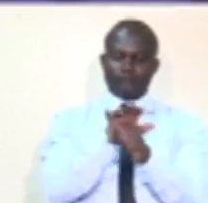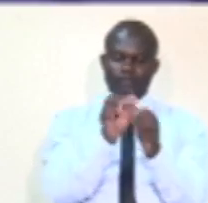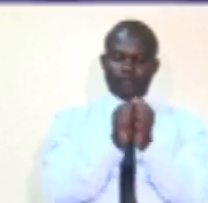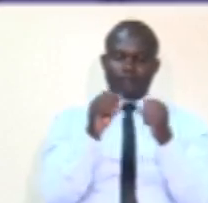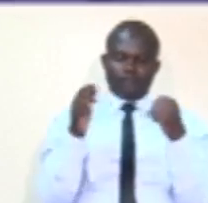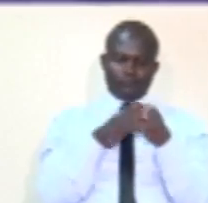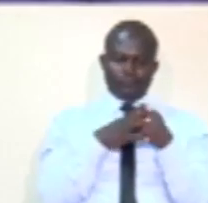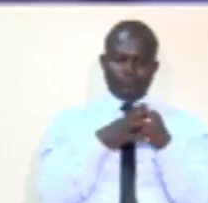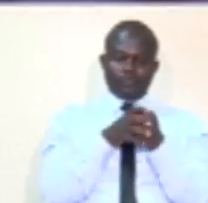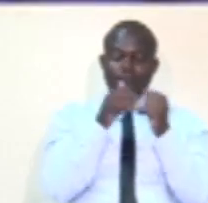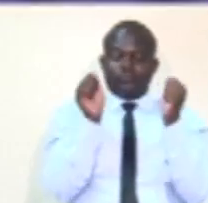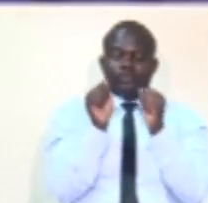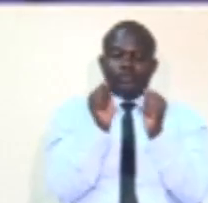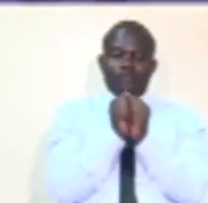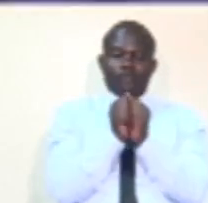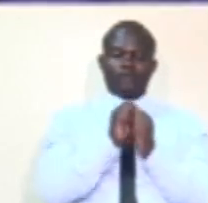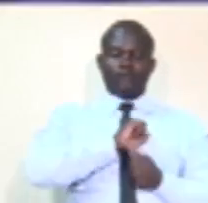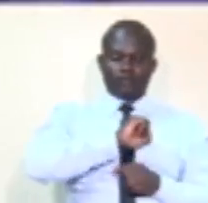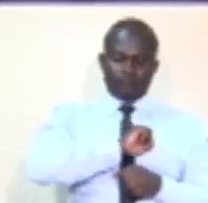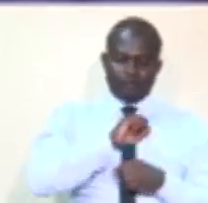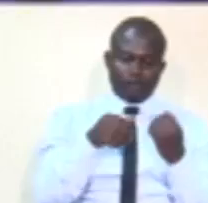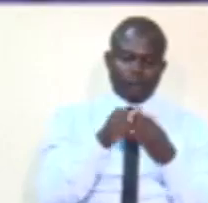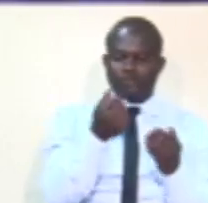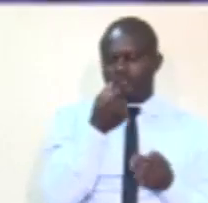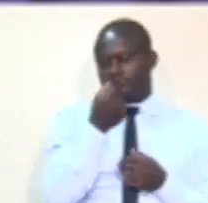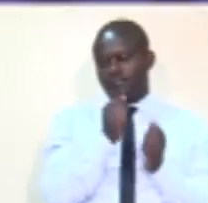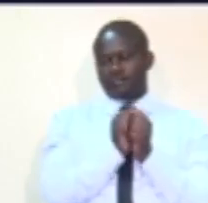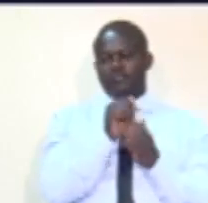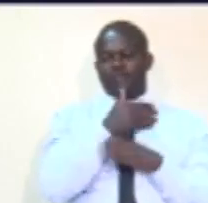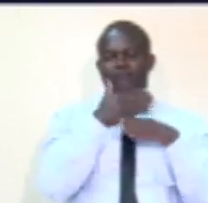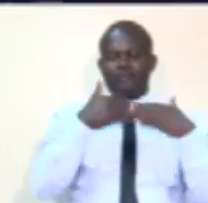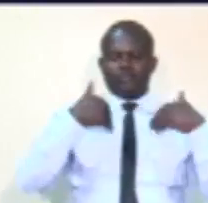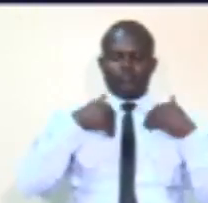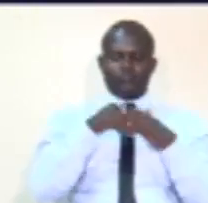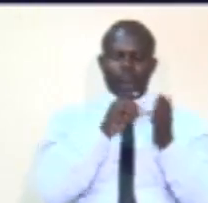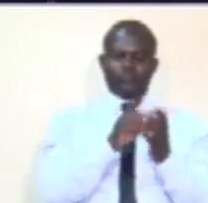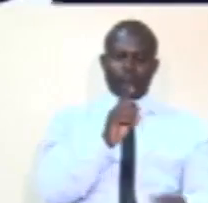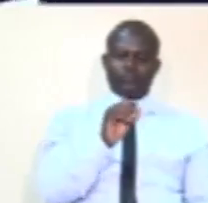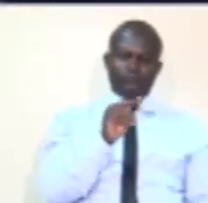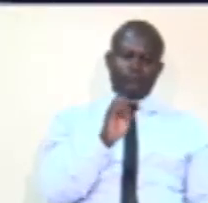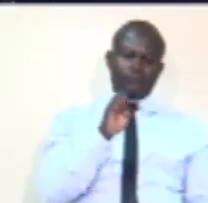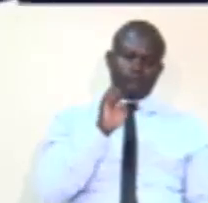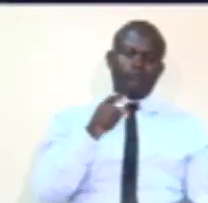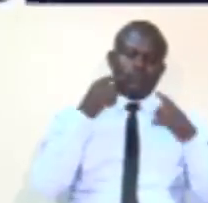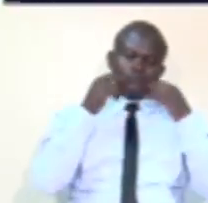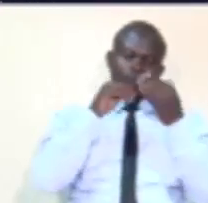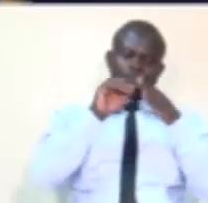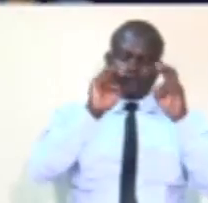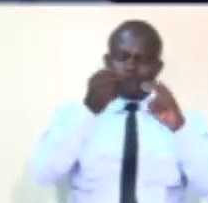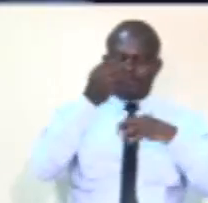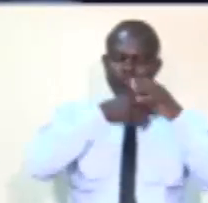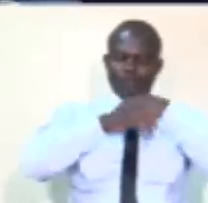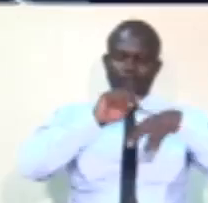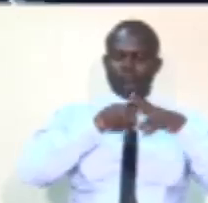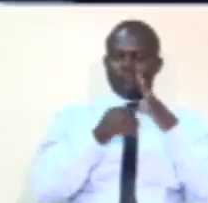COVID-19, iza malaria, iz'igituntu ndetse n'indi miti. Minisitiri w'ubuzima Dr. Daniel Ngamije avuga ko urwo ruganda ruzatangira